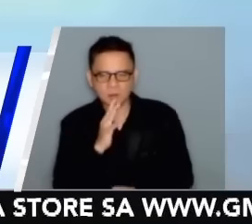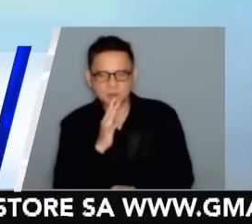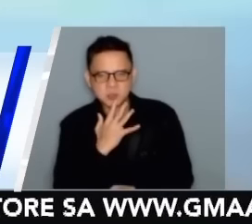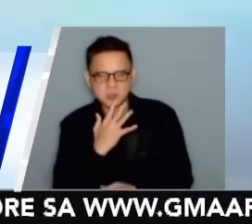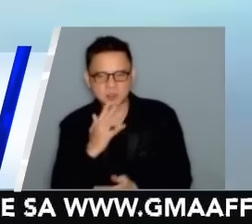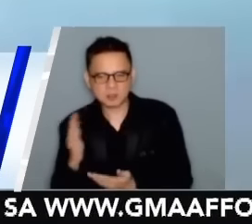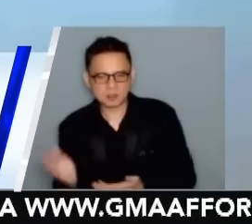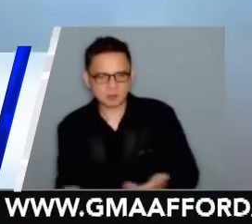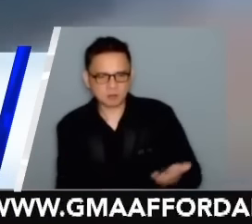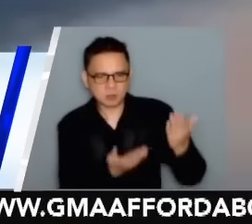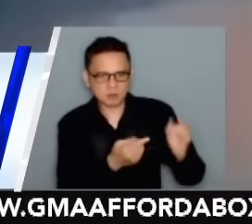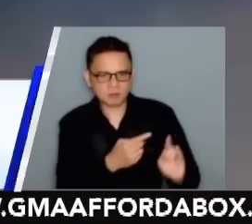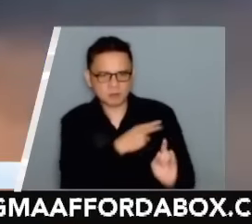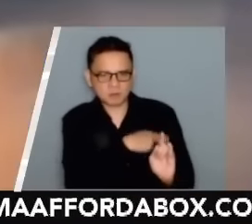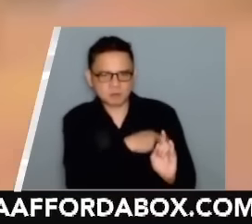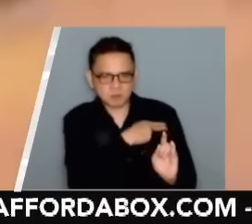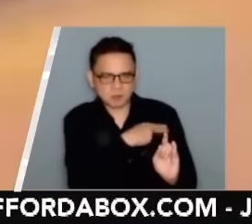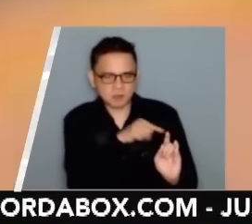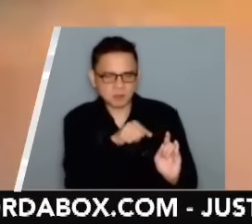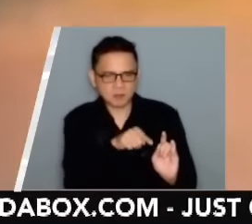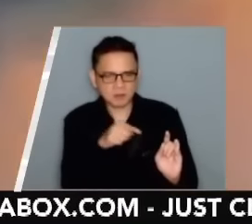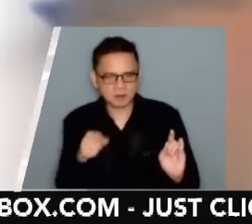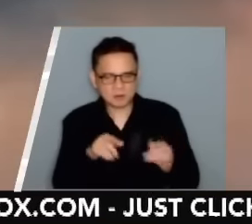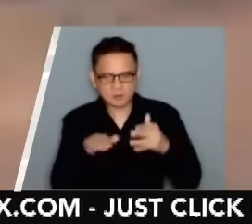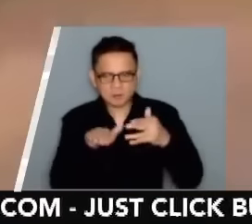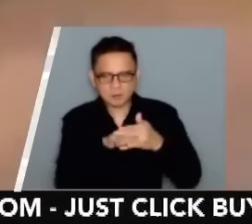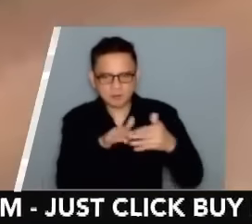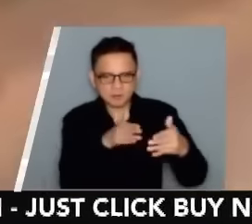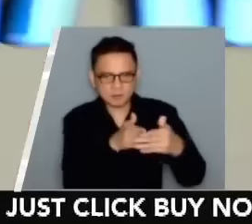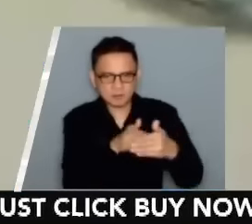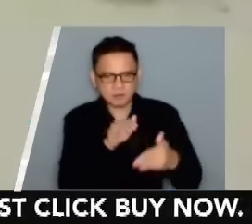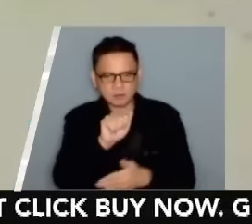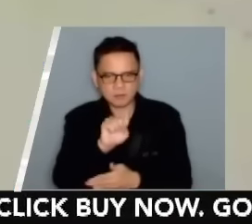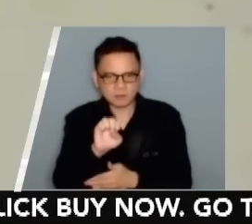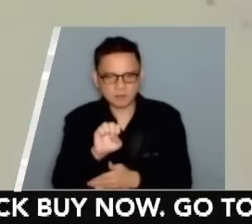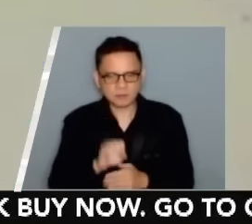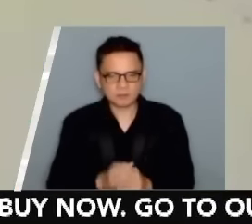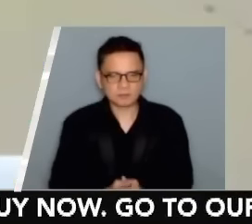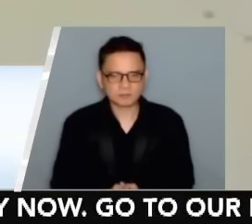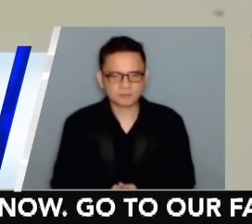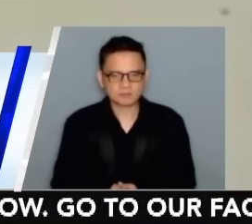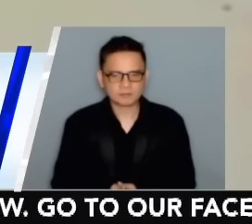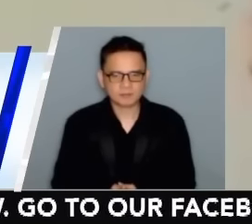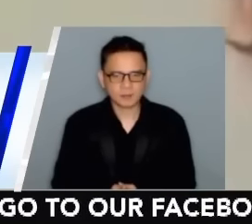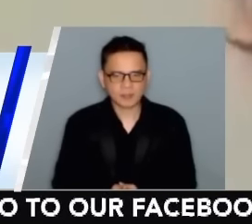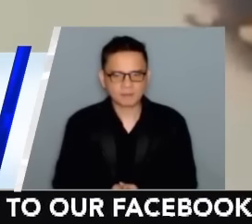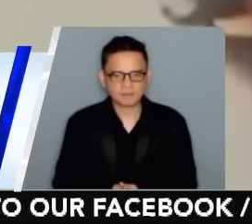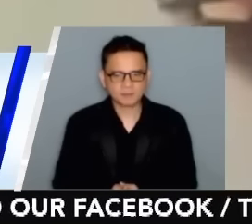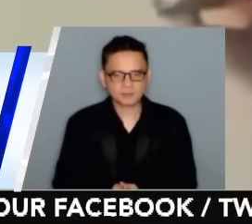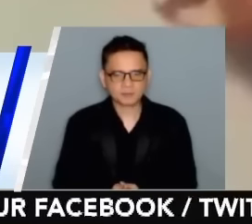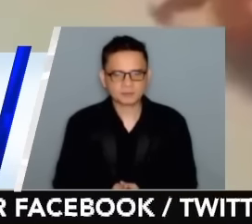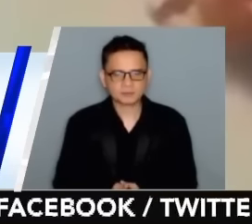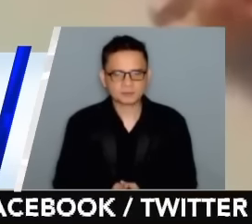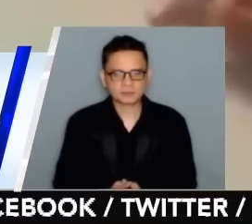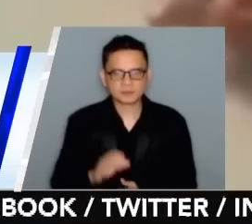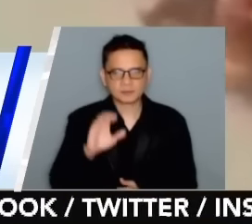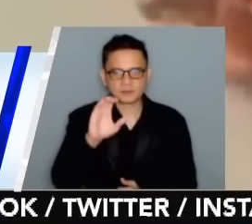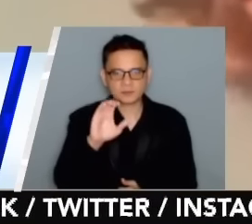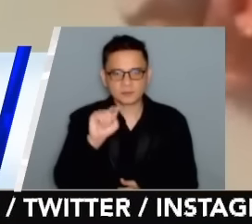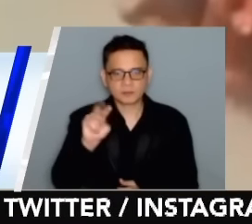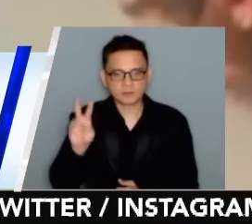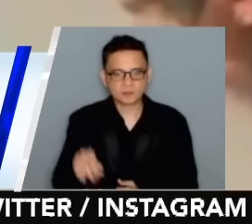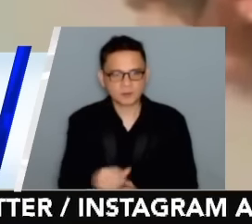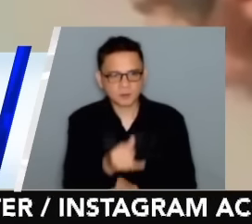kaukulang Kaso ang driver ng kotse na wala pang pahayag sapulin sa CCTV ang salpukan ng dalawang